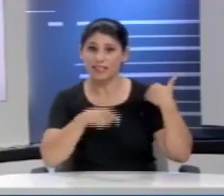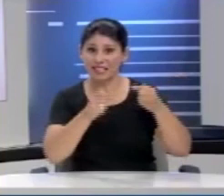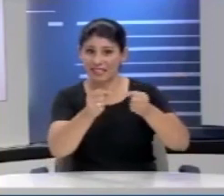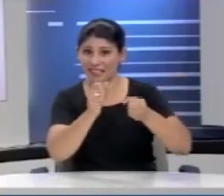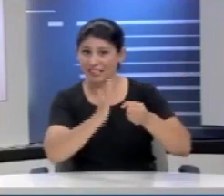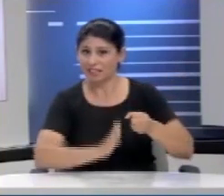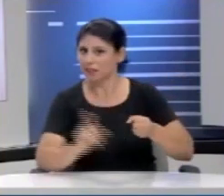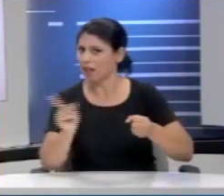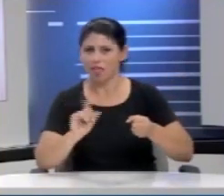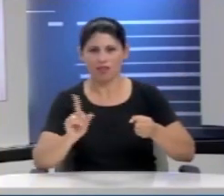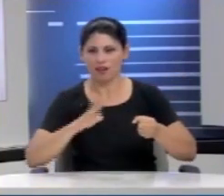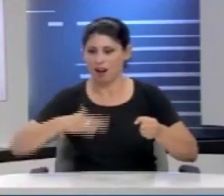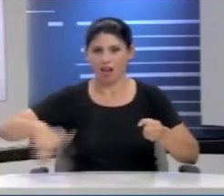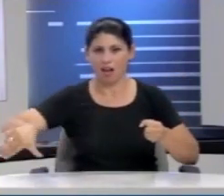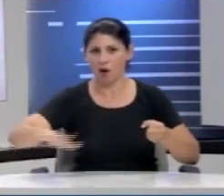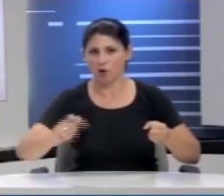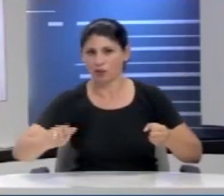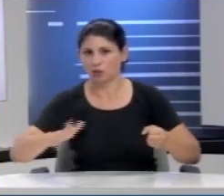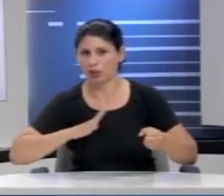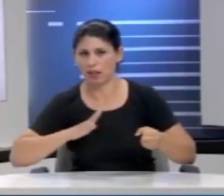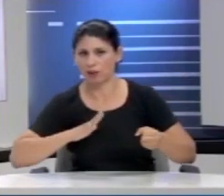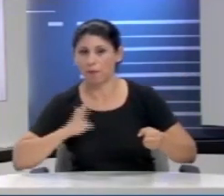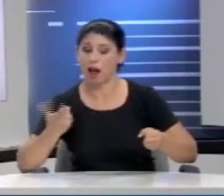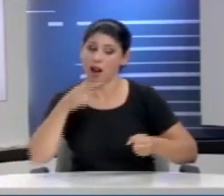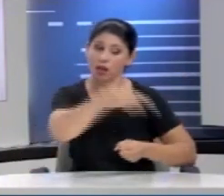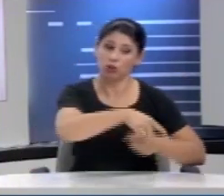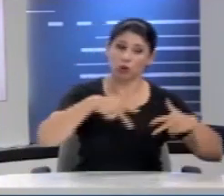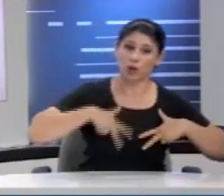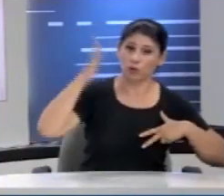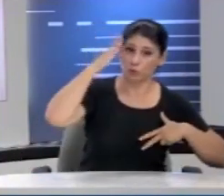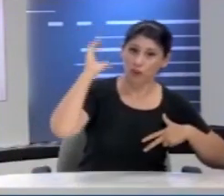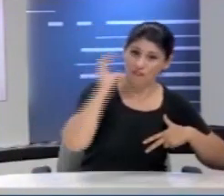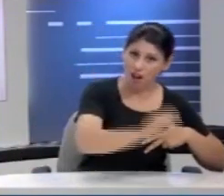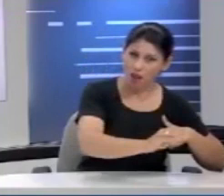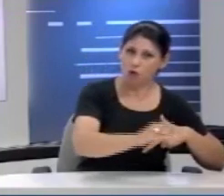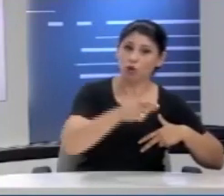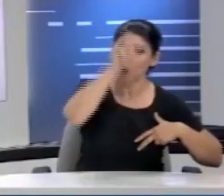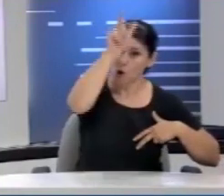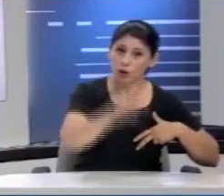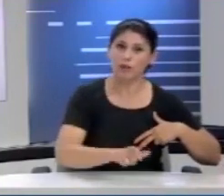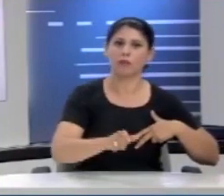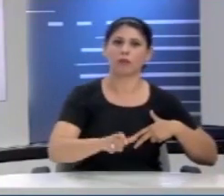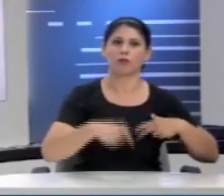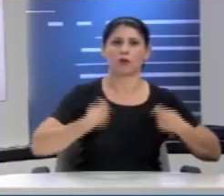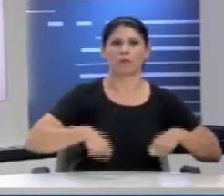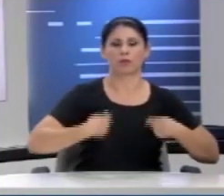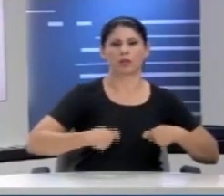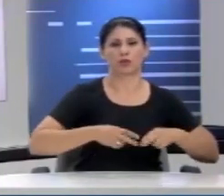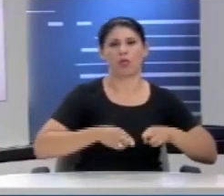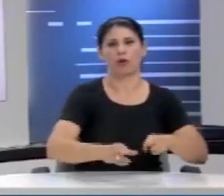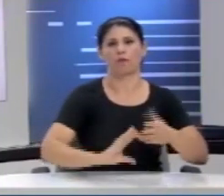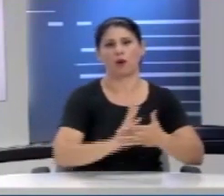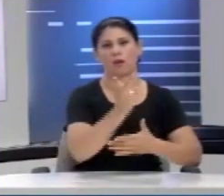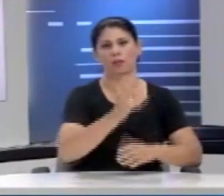την κρίση δεν έχει ο λαός στα λαϊκά στρώματα, αλλά το κράτος του κεφαλαίου και ο ίδιος ο καπιταλιστικός